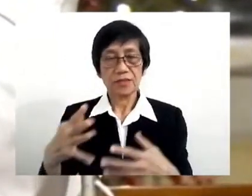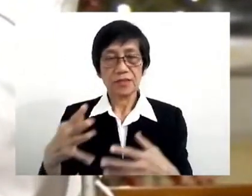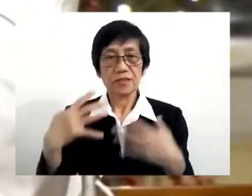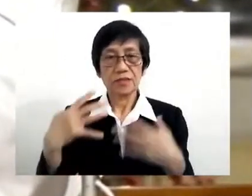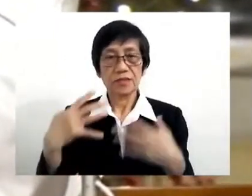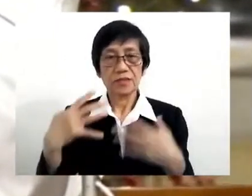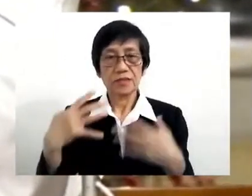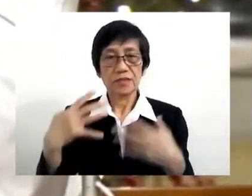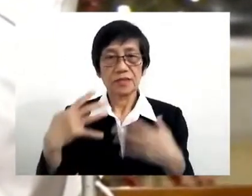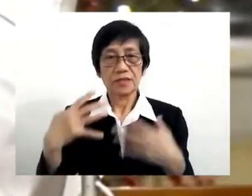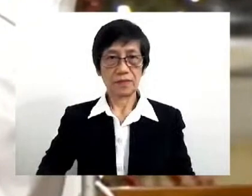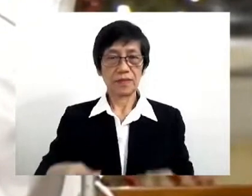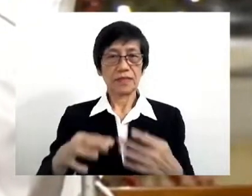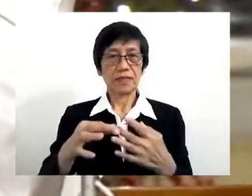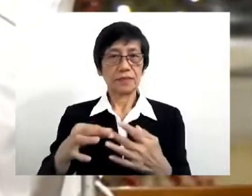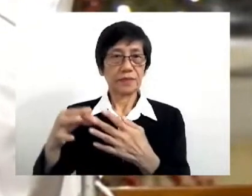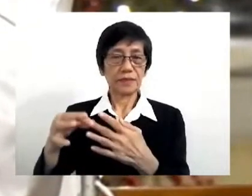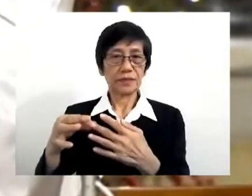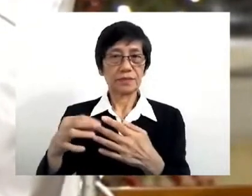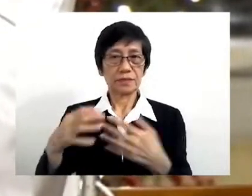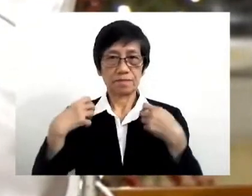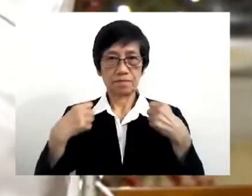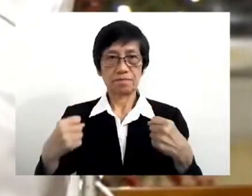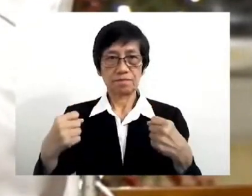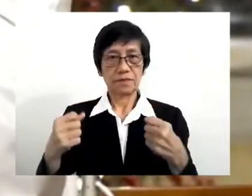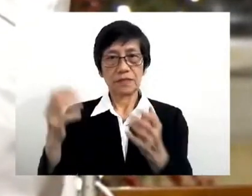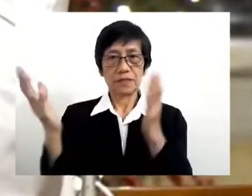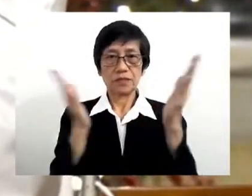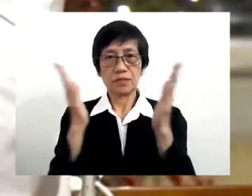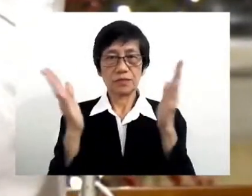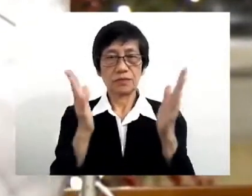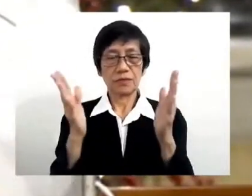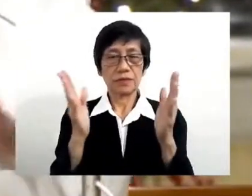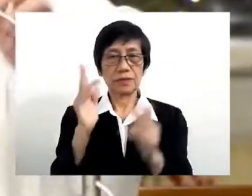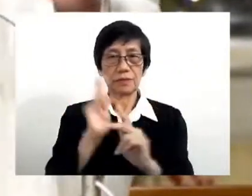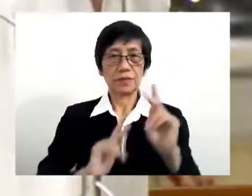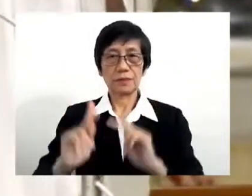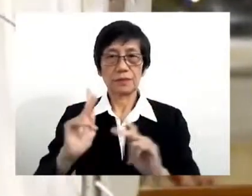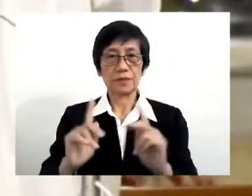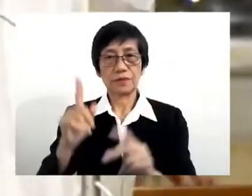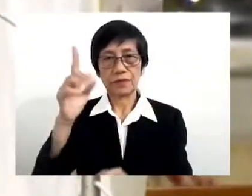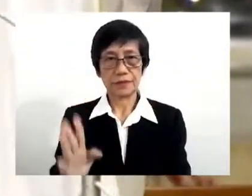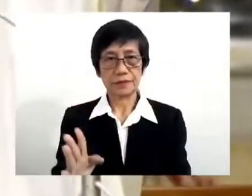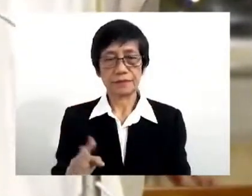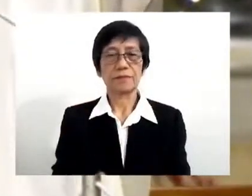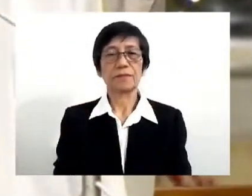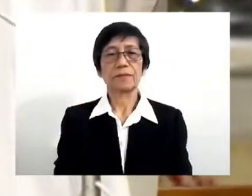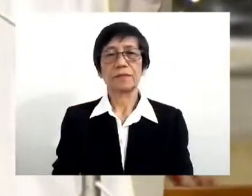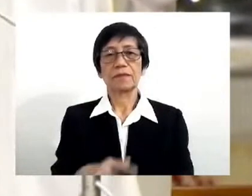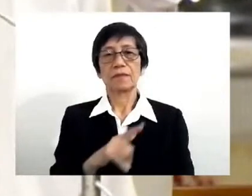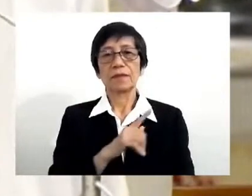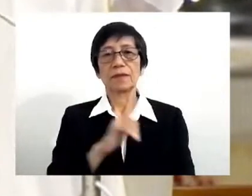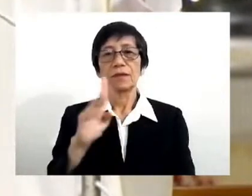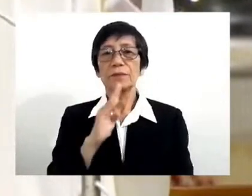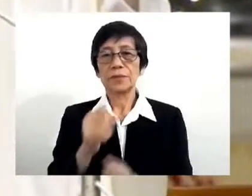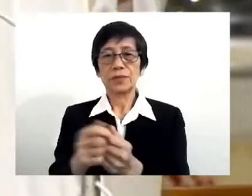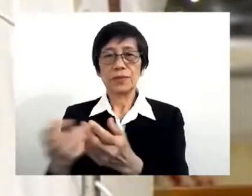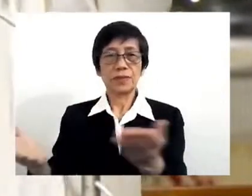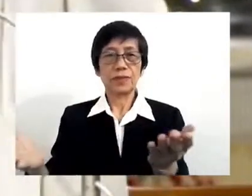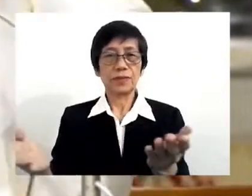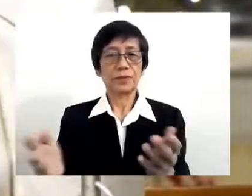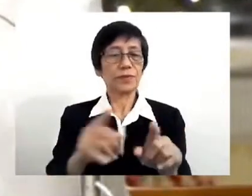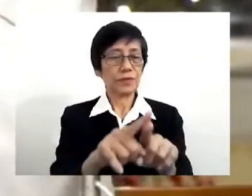lakas sa paglilingkod sa bayan ng Diyos. Sumainyo ang Panginoon. At sumaiyo